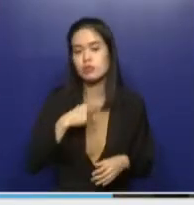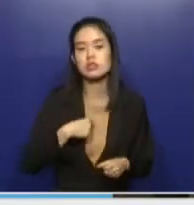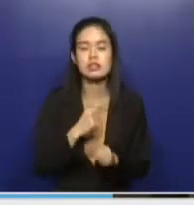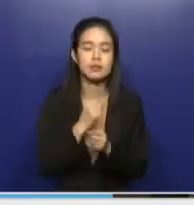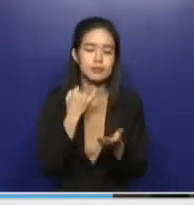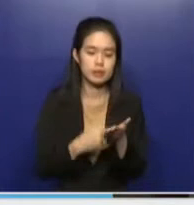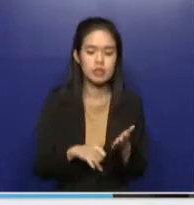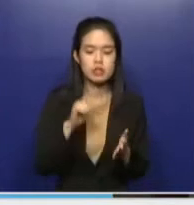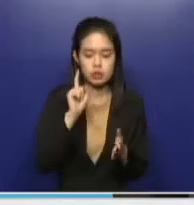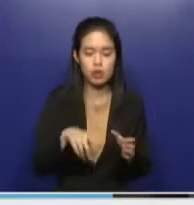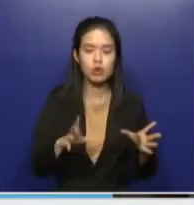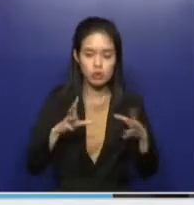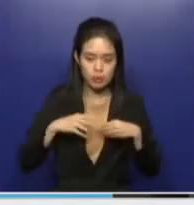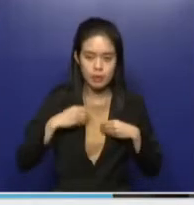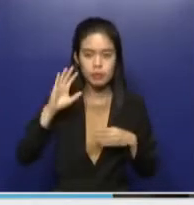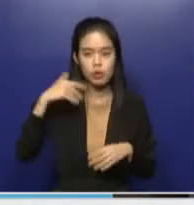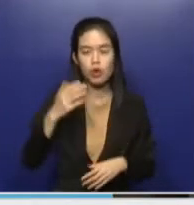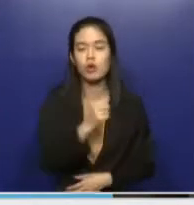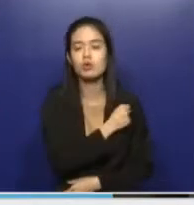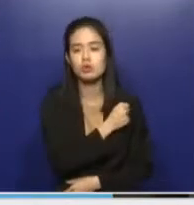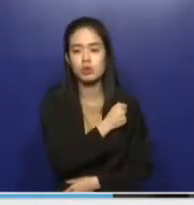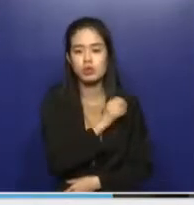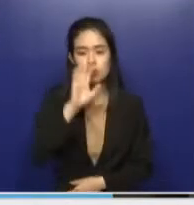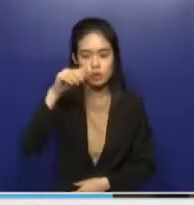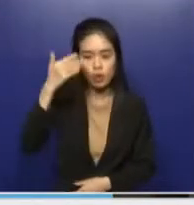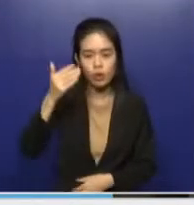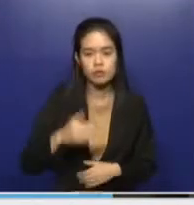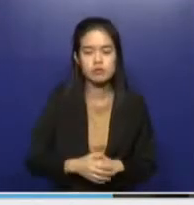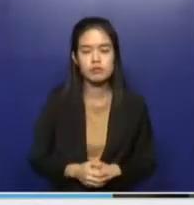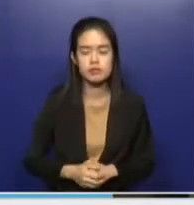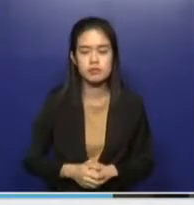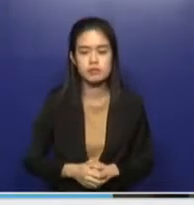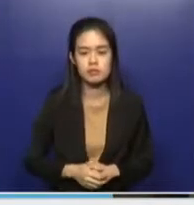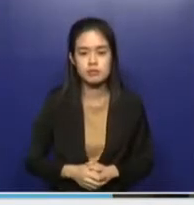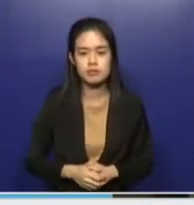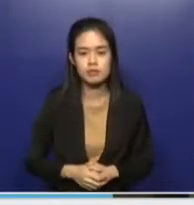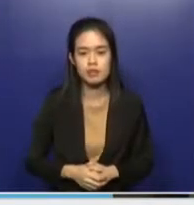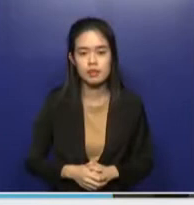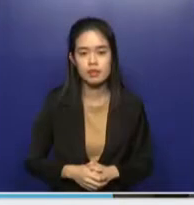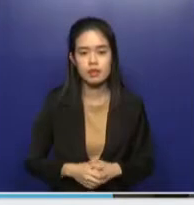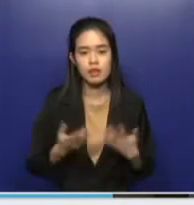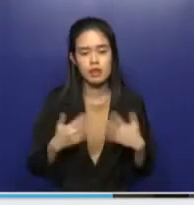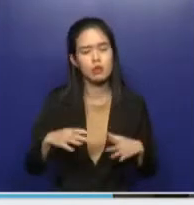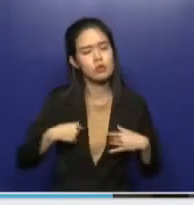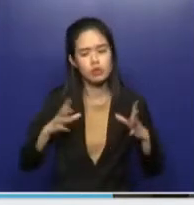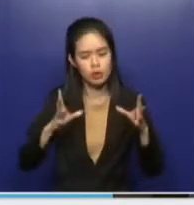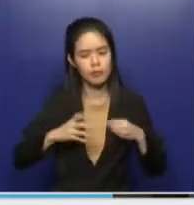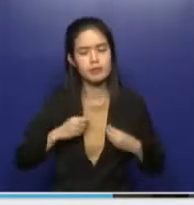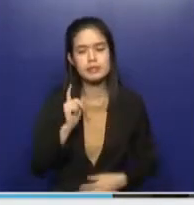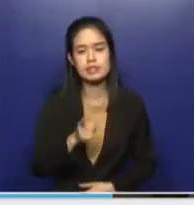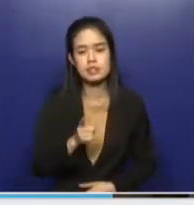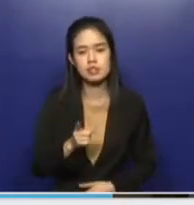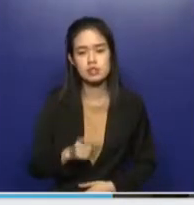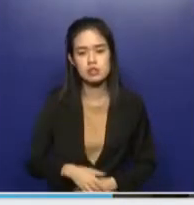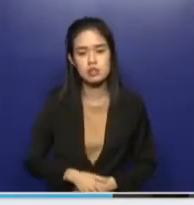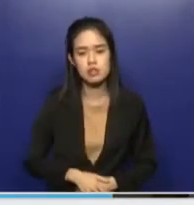ขึ้นด้วยความอดทนด้วยความกล้าหาญและด้วยจิตใจที่กว้างขวางครับท่านประธานไม่ใช่เป็